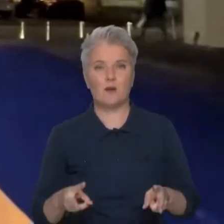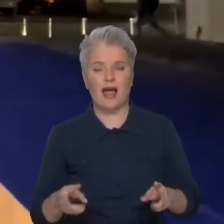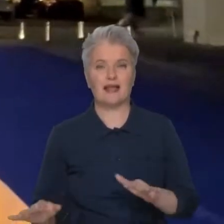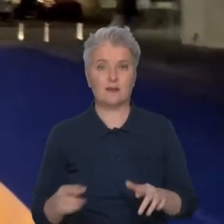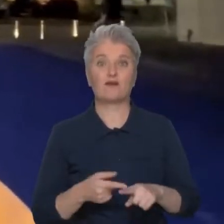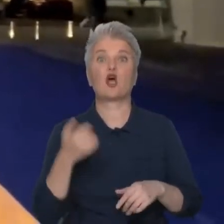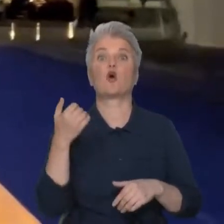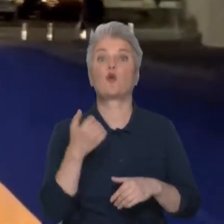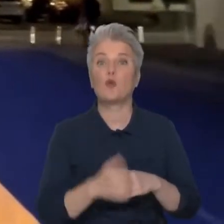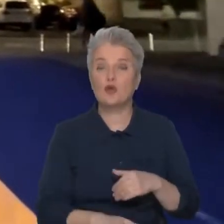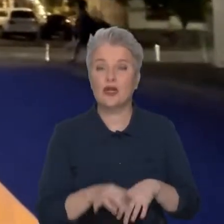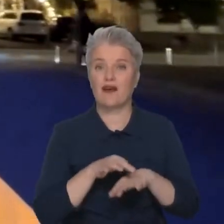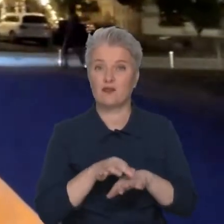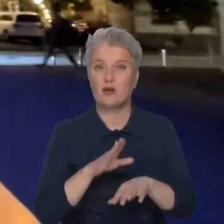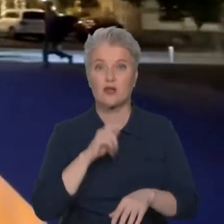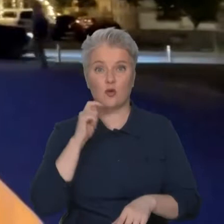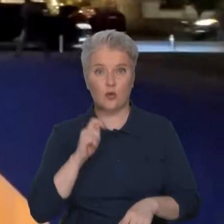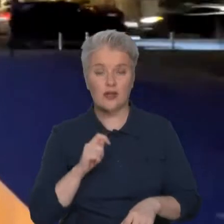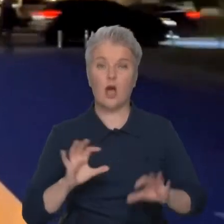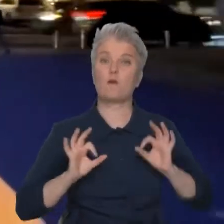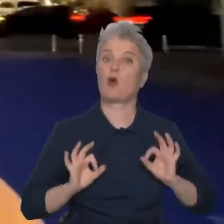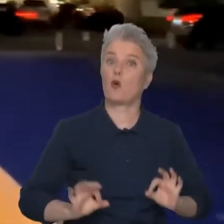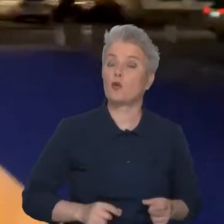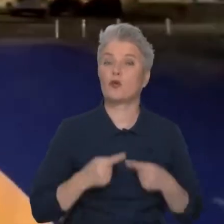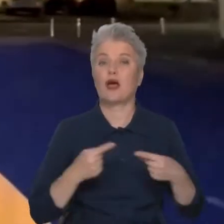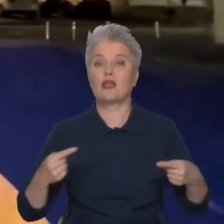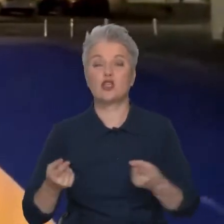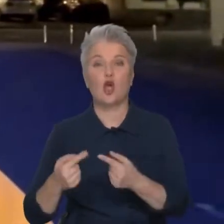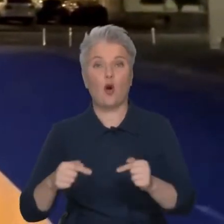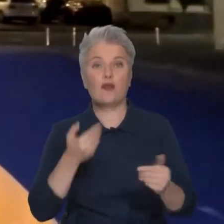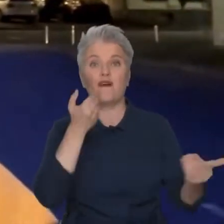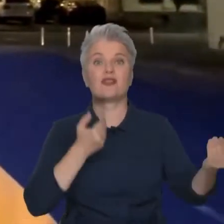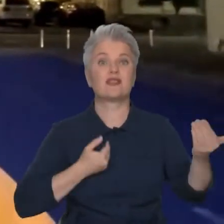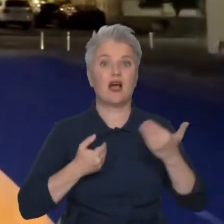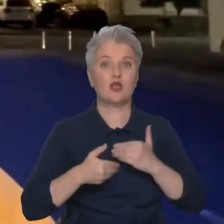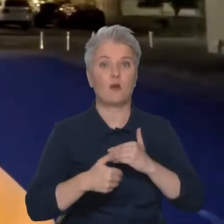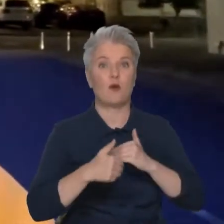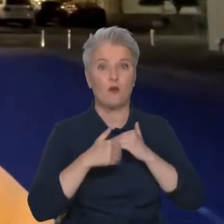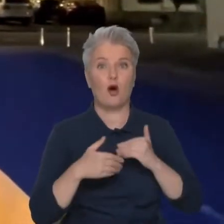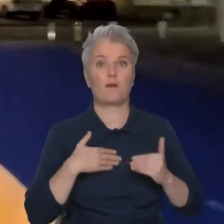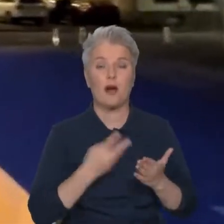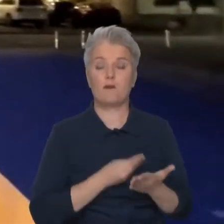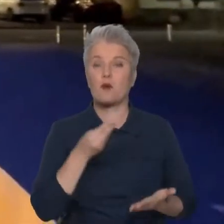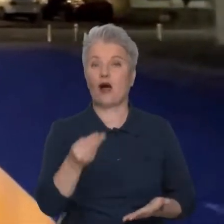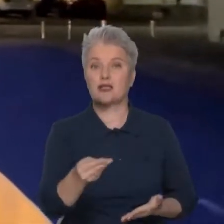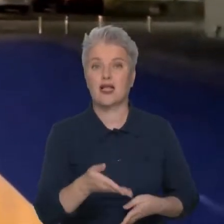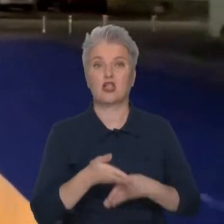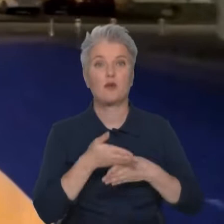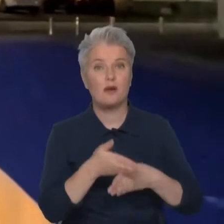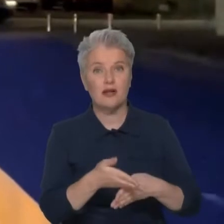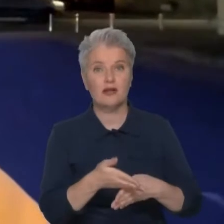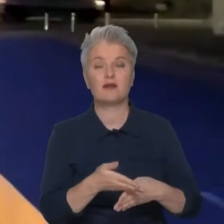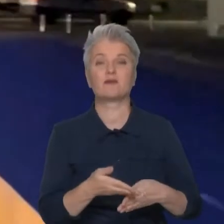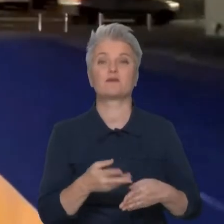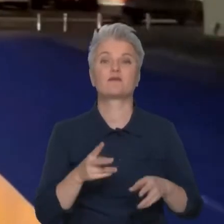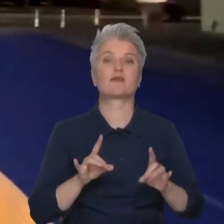в Україні, прокуратура, інші органи звертаються до нас по допомогу для того, щоб ми там показали, допомогли, там